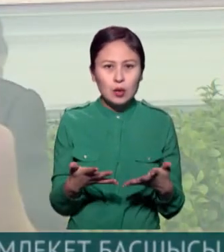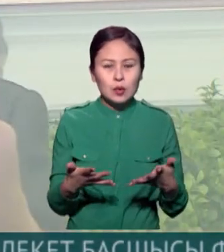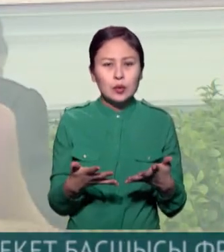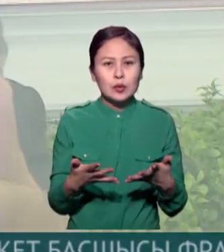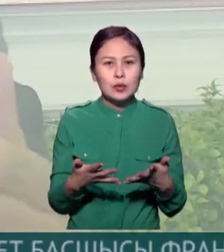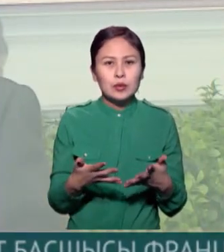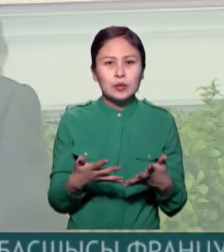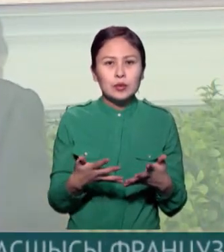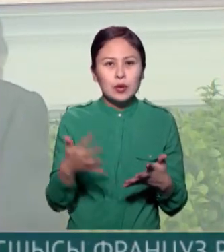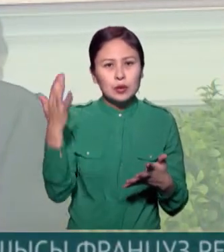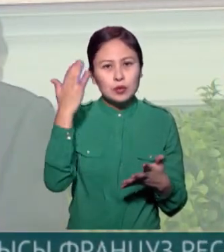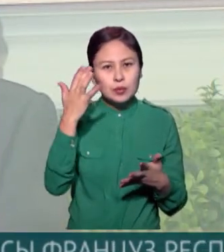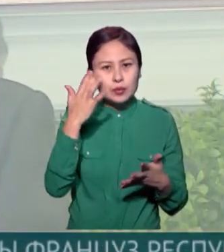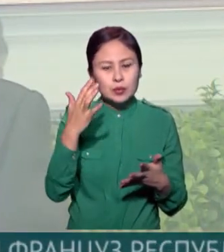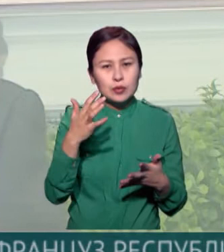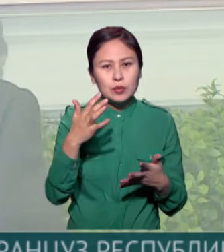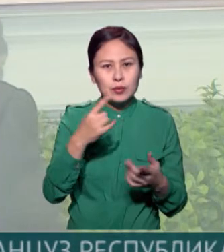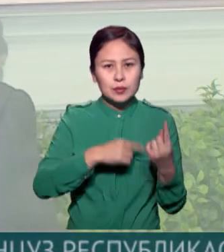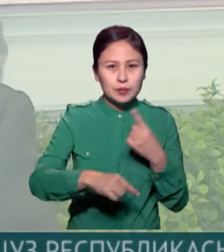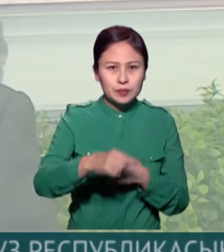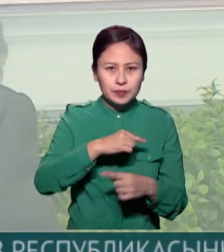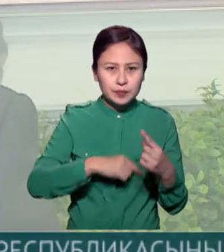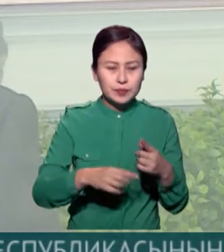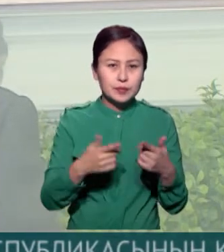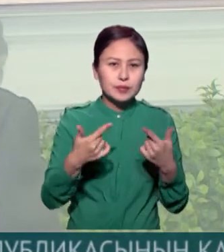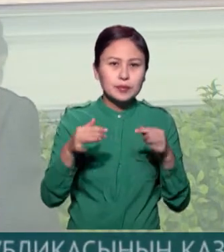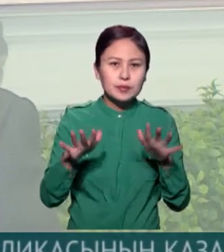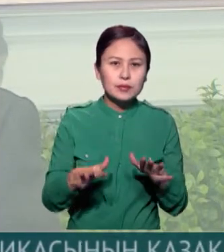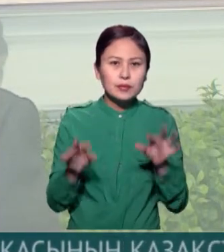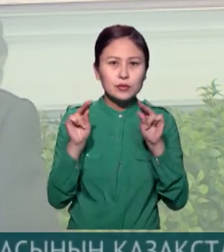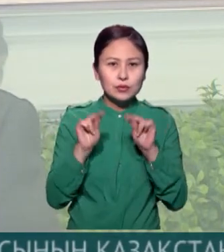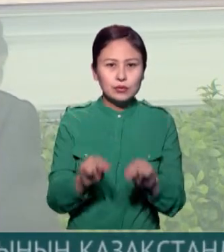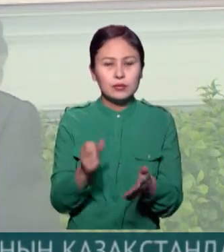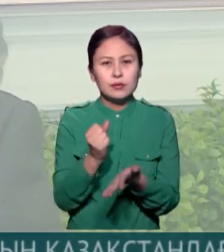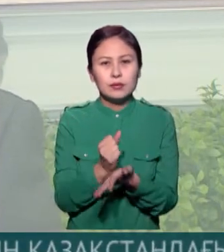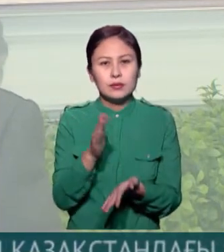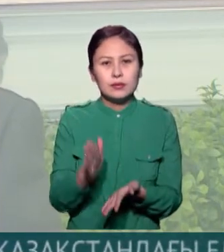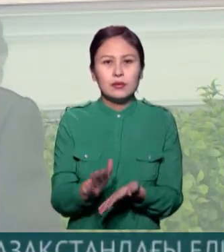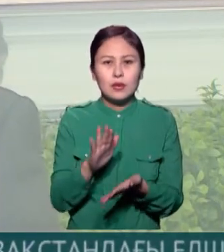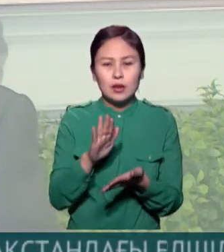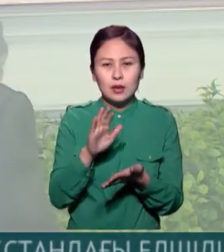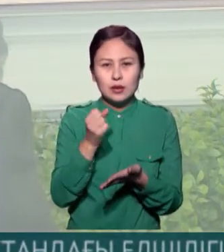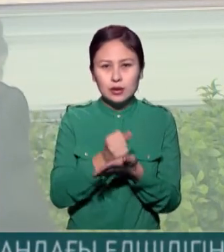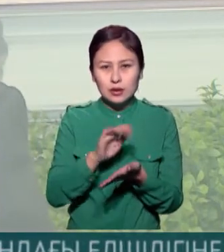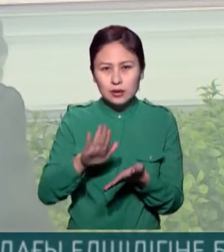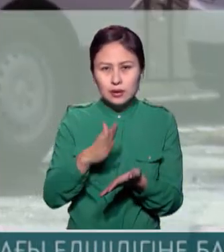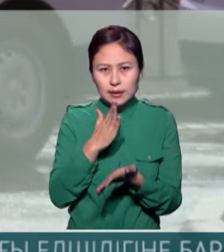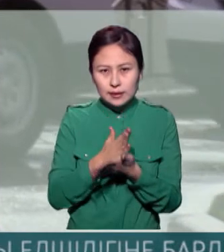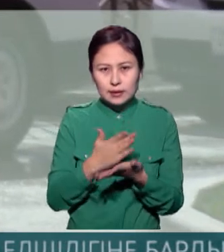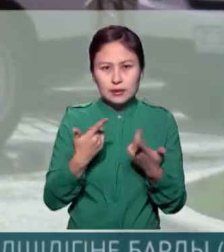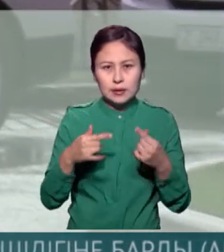көлеңкелі бизнес жүріп жатқан, қай территорияда дұрыс бизнес жүріп жатқан, ары қарай кірістер департаментінің мамандары тексеріс жүргізіп